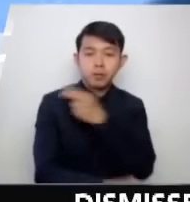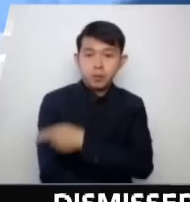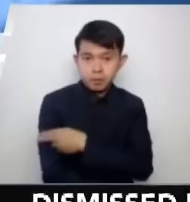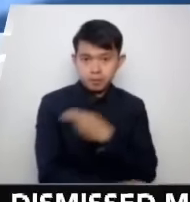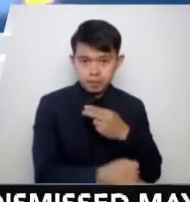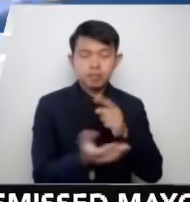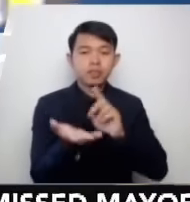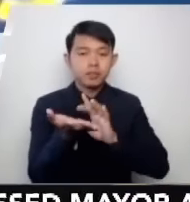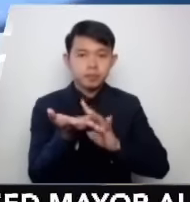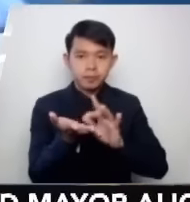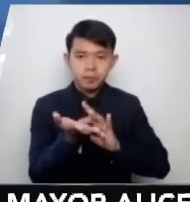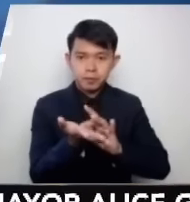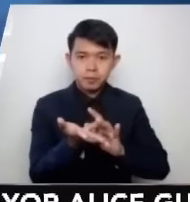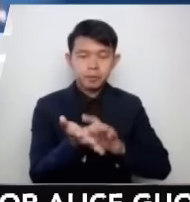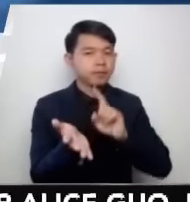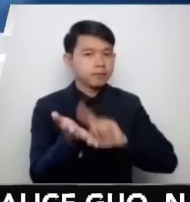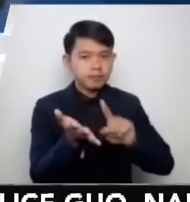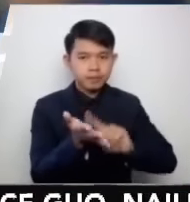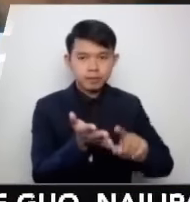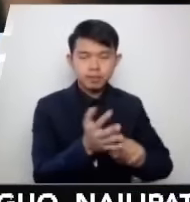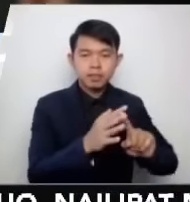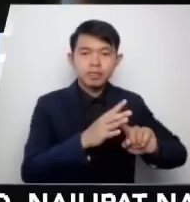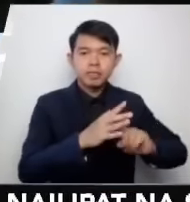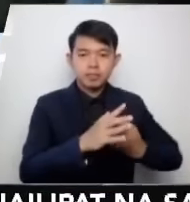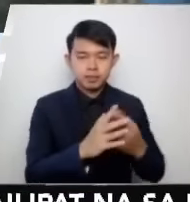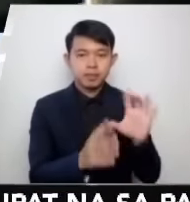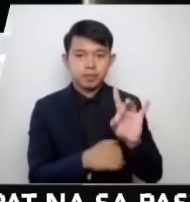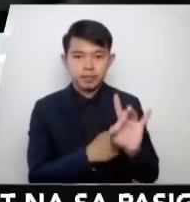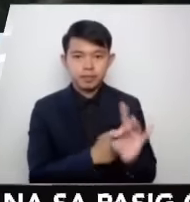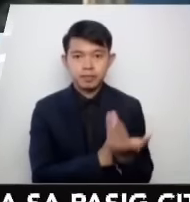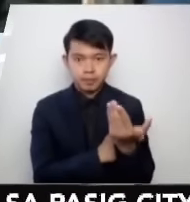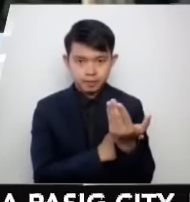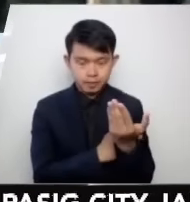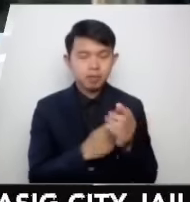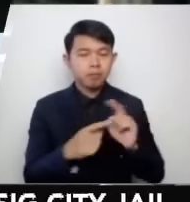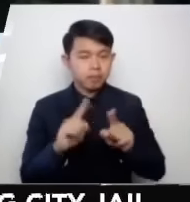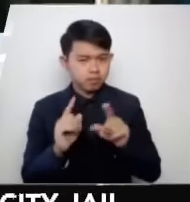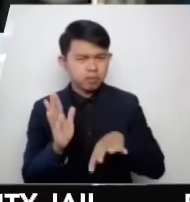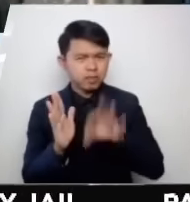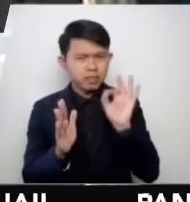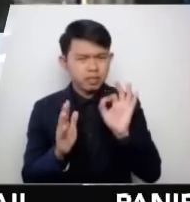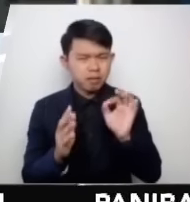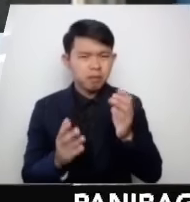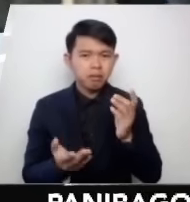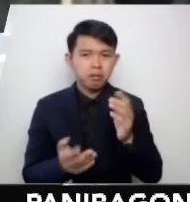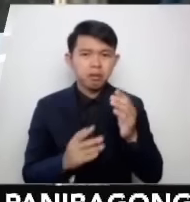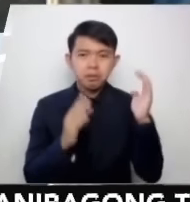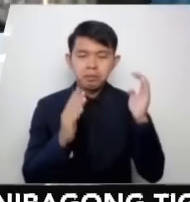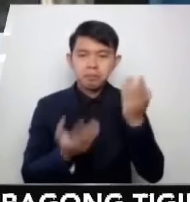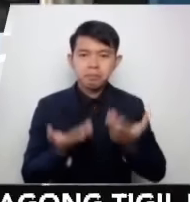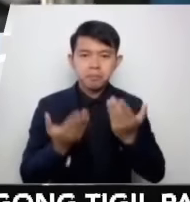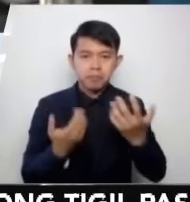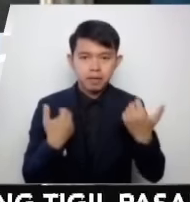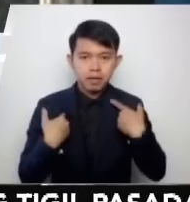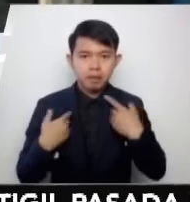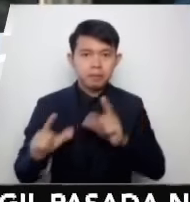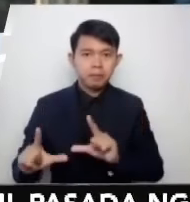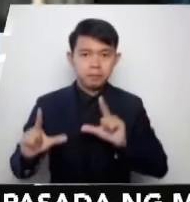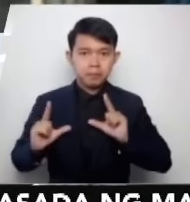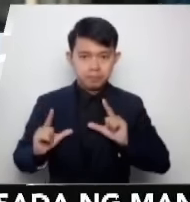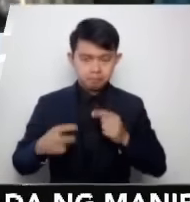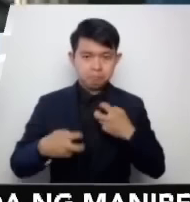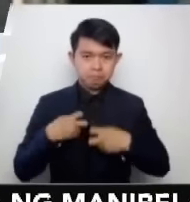umaga. Bagaman maayos sa pangkalata ng kalagayan, nakitaan ng suspected left lung infection si Go sa medical examination.